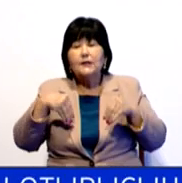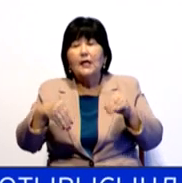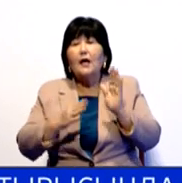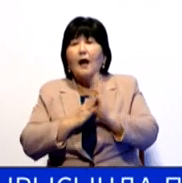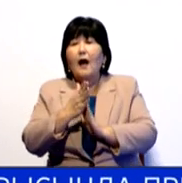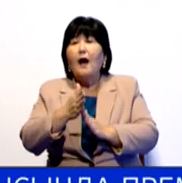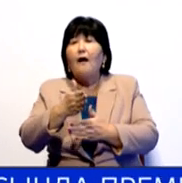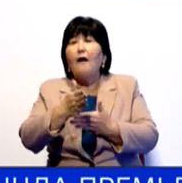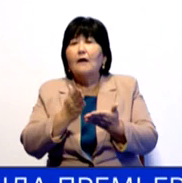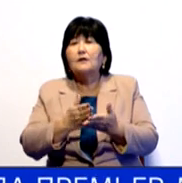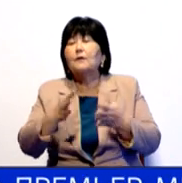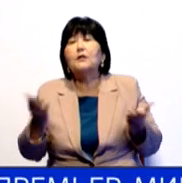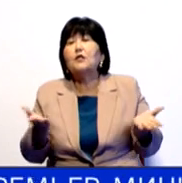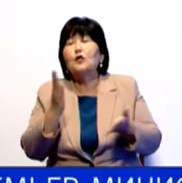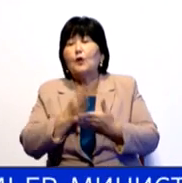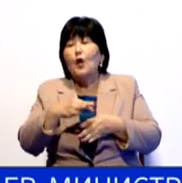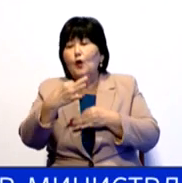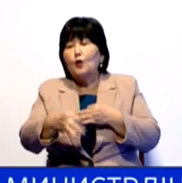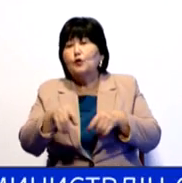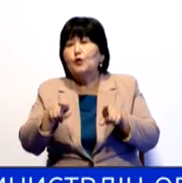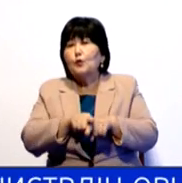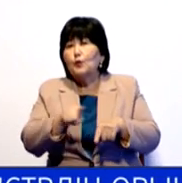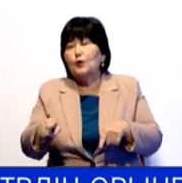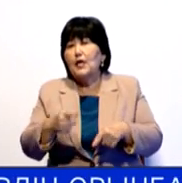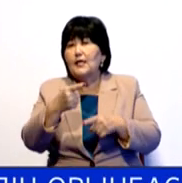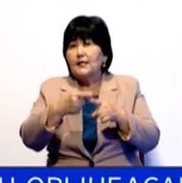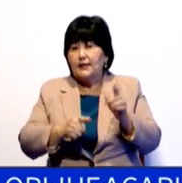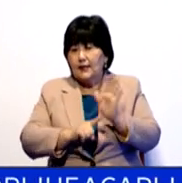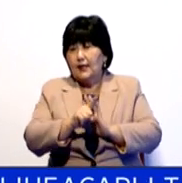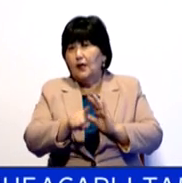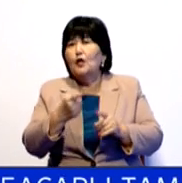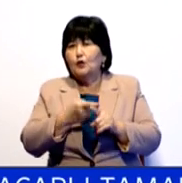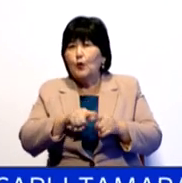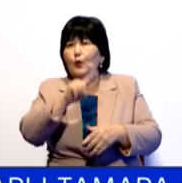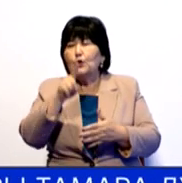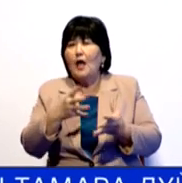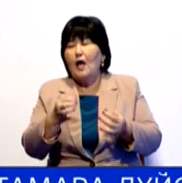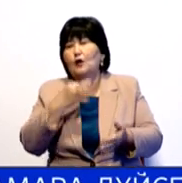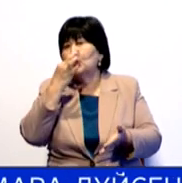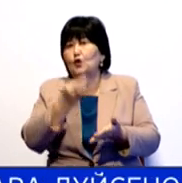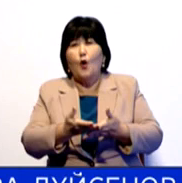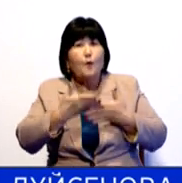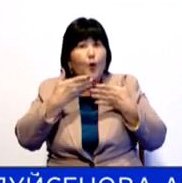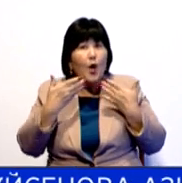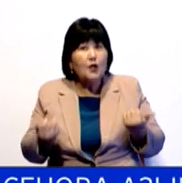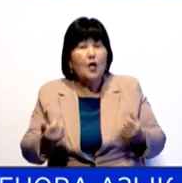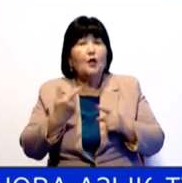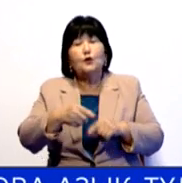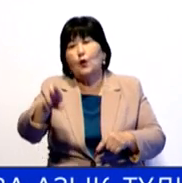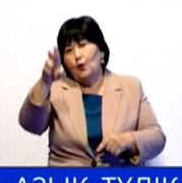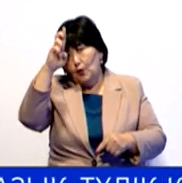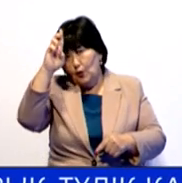деген сұрақты міне күздің өзі енді жартысына дейін келіп қалды. Сол сұрақтарға әлі күнге дейін жауап болған жоқ. Сол үкімет